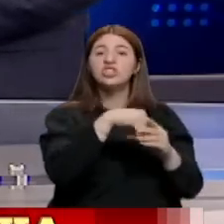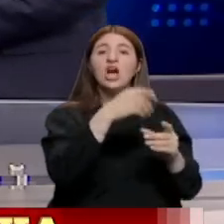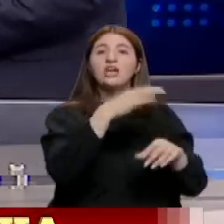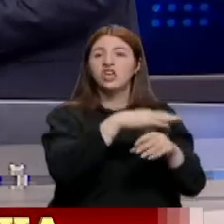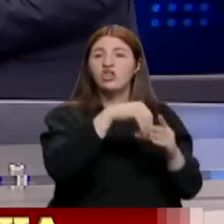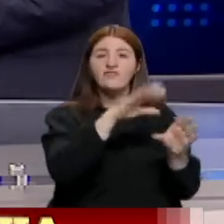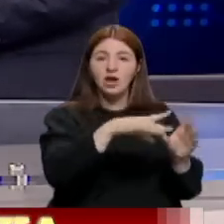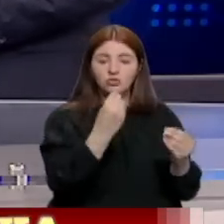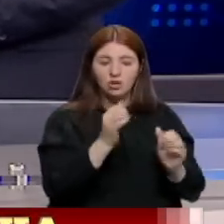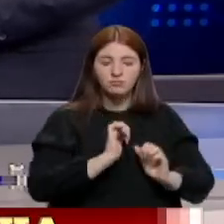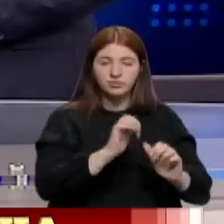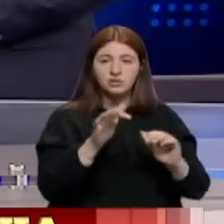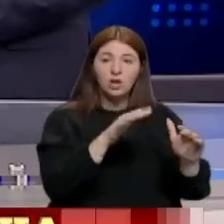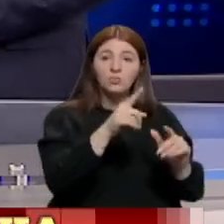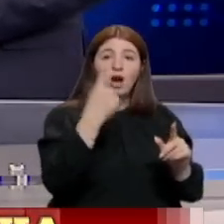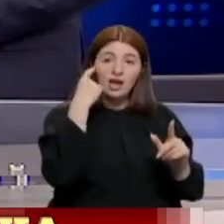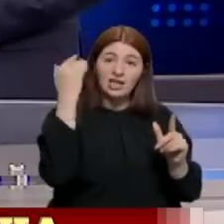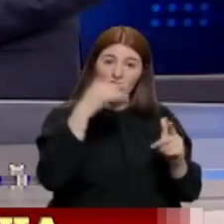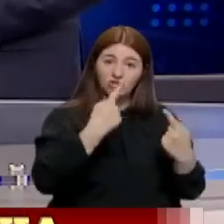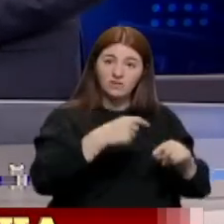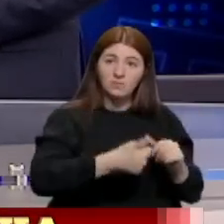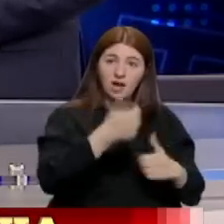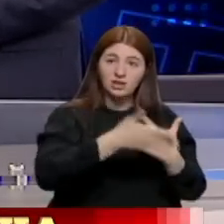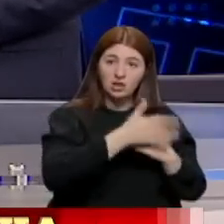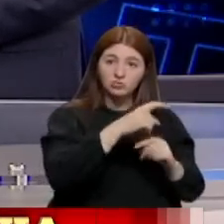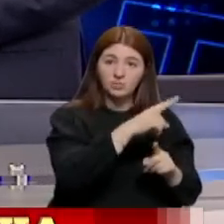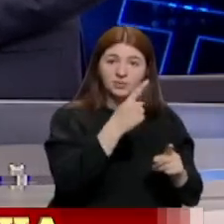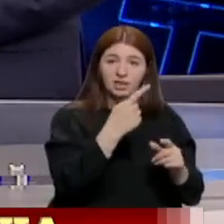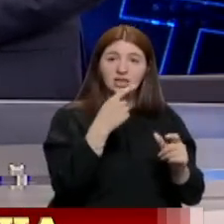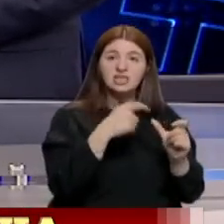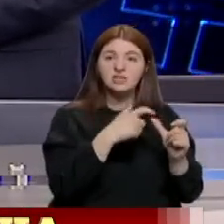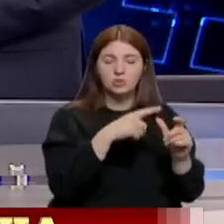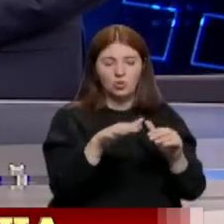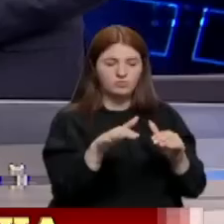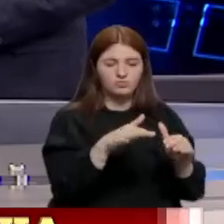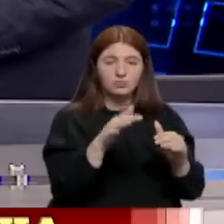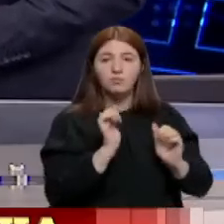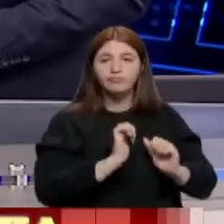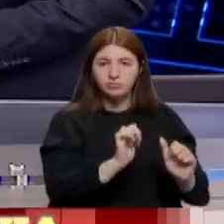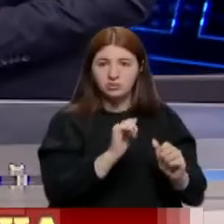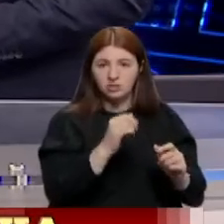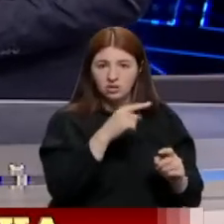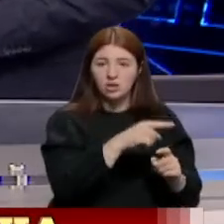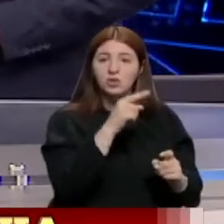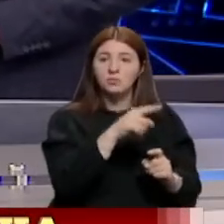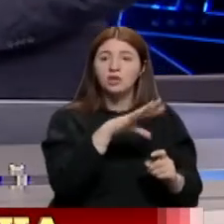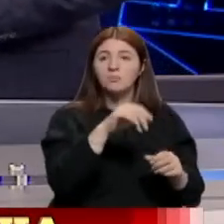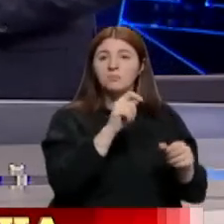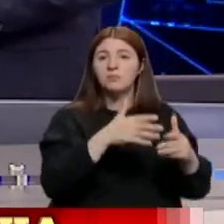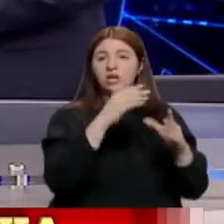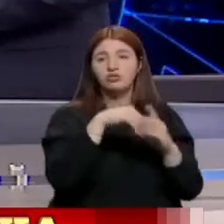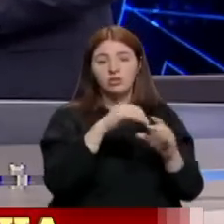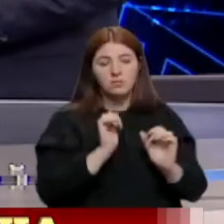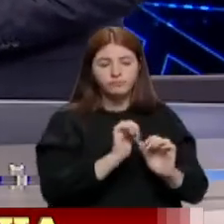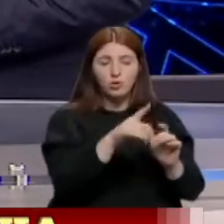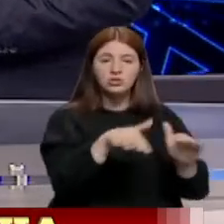yapı eğer aklına getiriyorsa Çevre Bakan Yardımcısının bir sismik izolatörü bütün binalarda bundan sonra yapılacak olan bütün binalarda